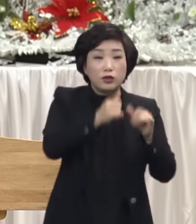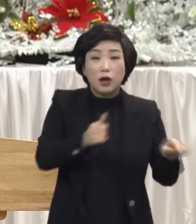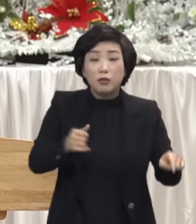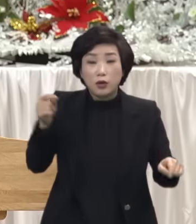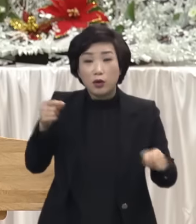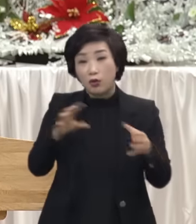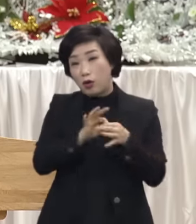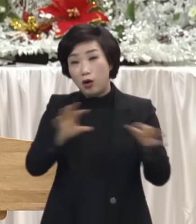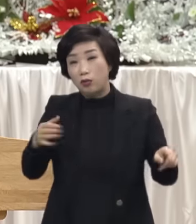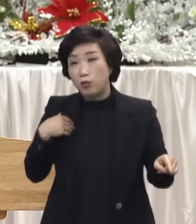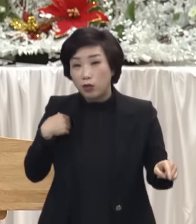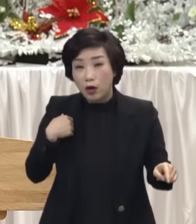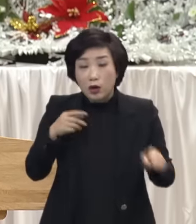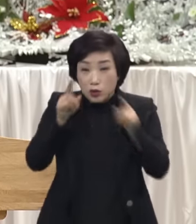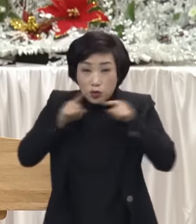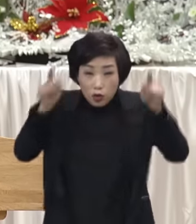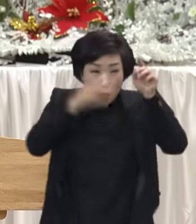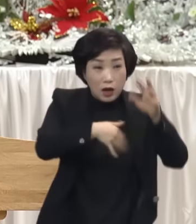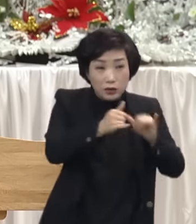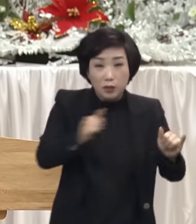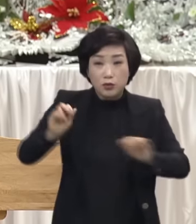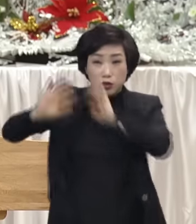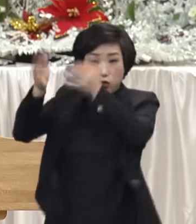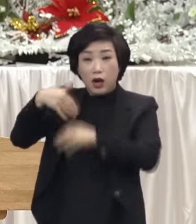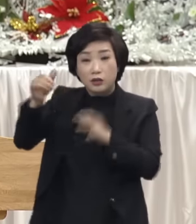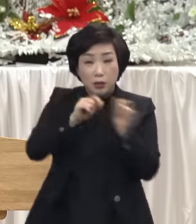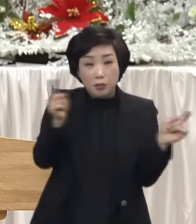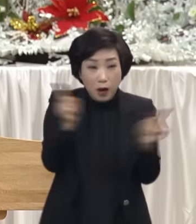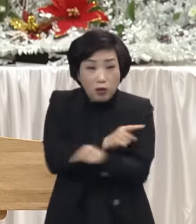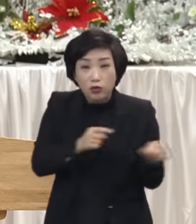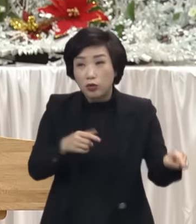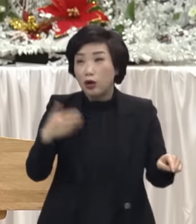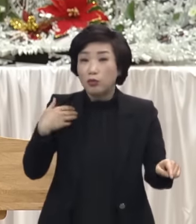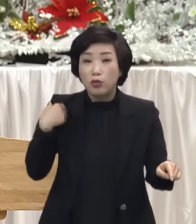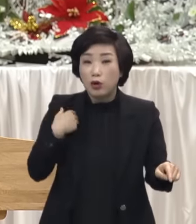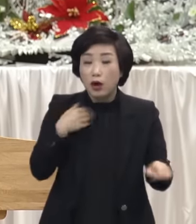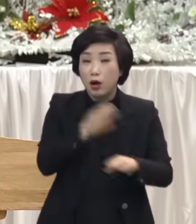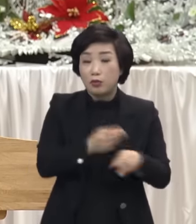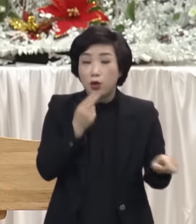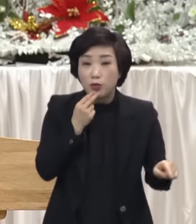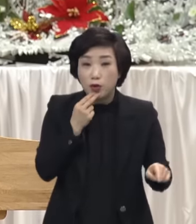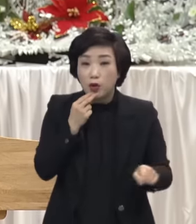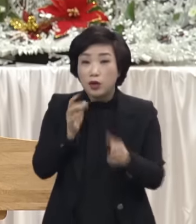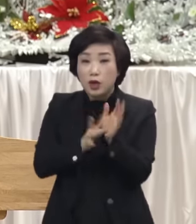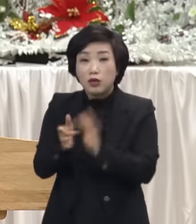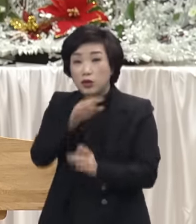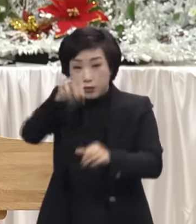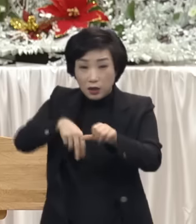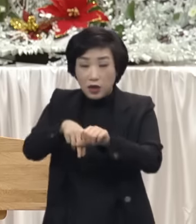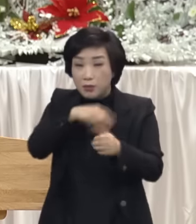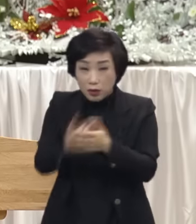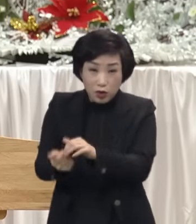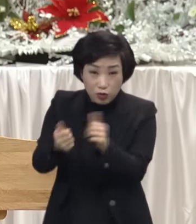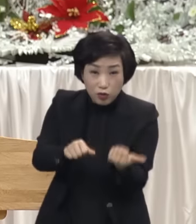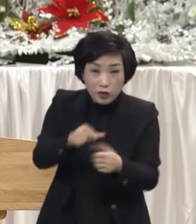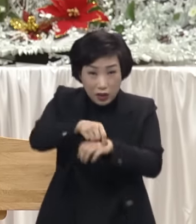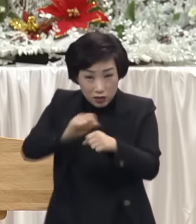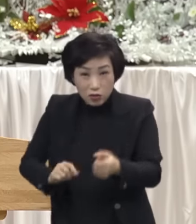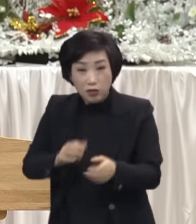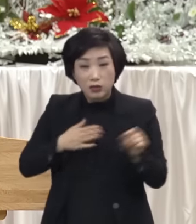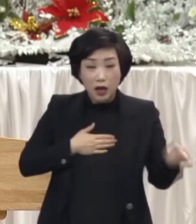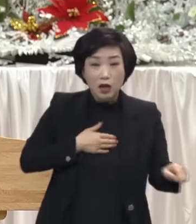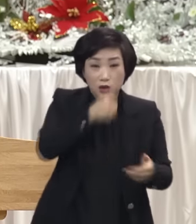모른다. 지옥 갈 자가 천국 갈 자로 바뀐 자체도 감사도 모른다. 피 흘려 죽어서 살찢어서 나를